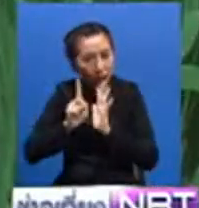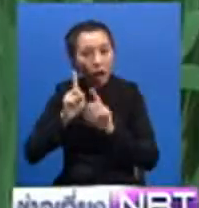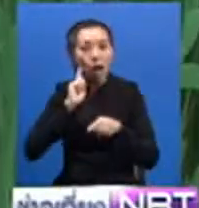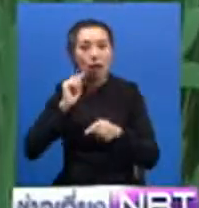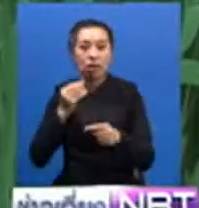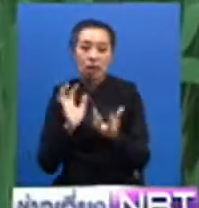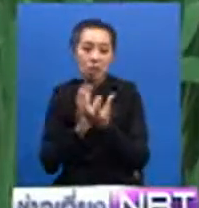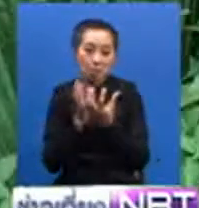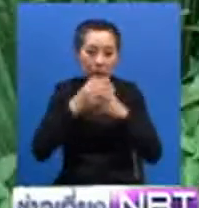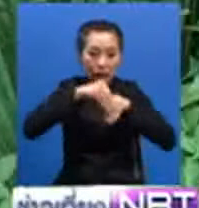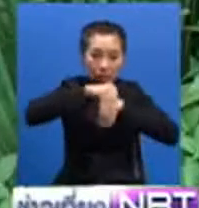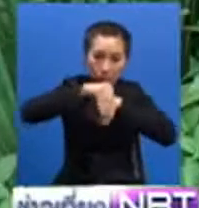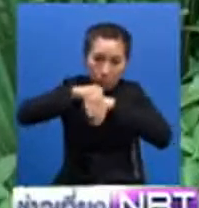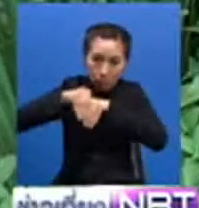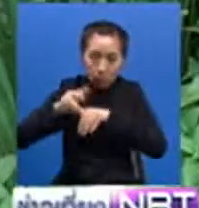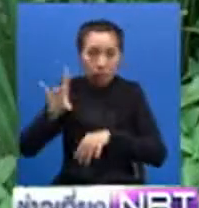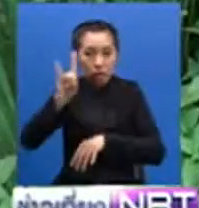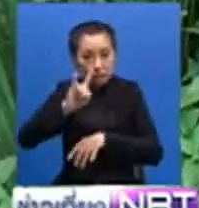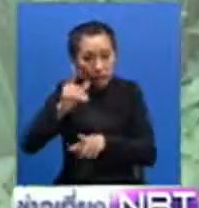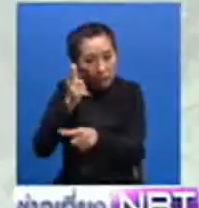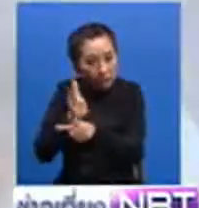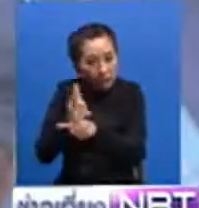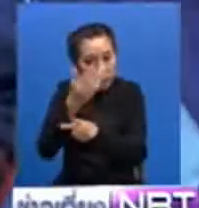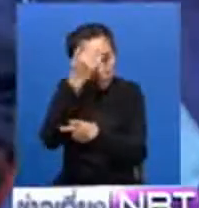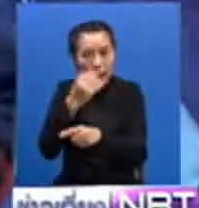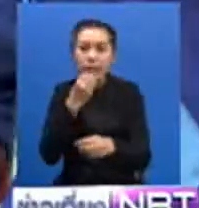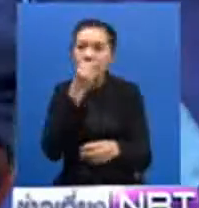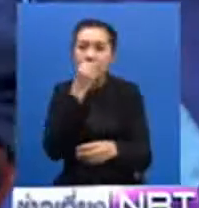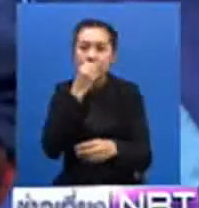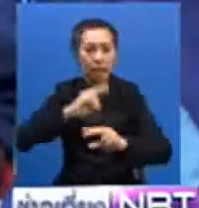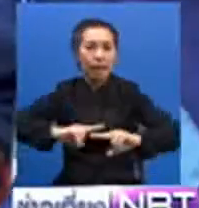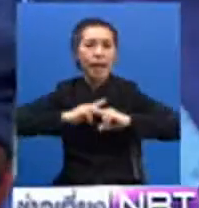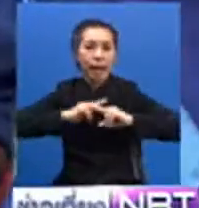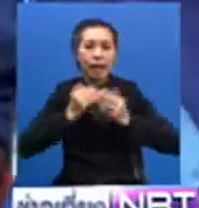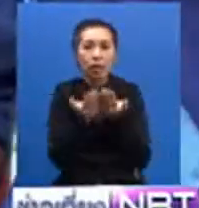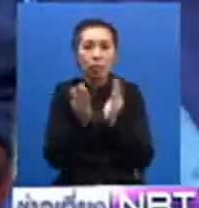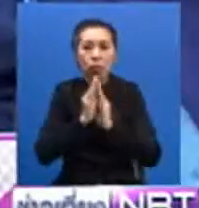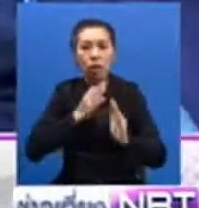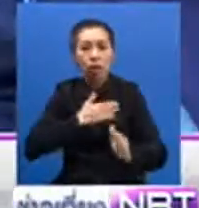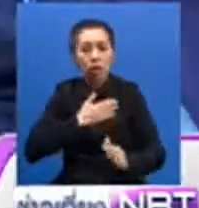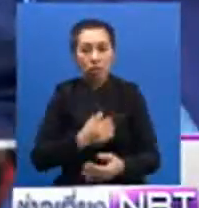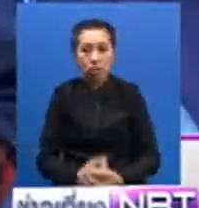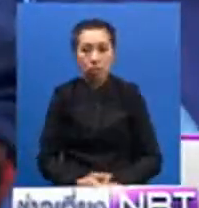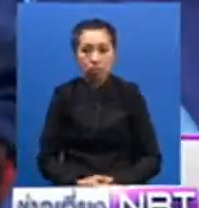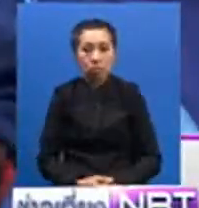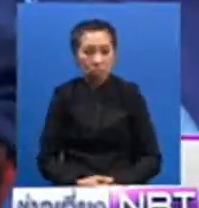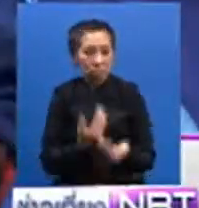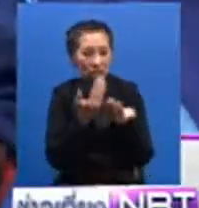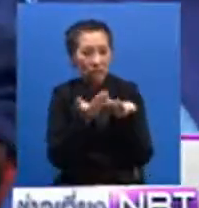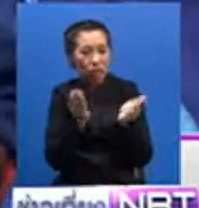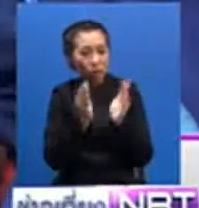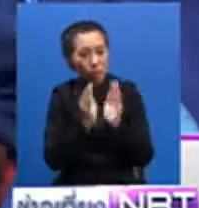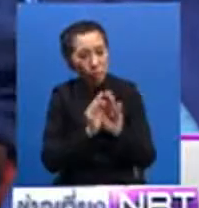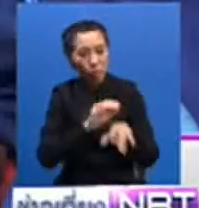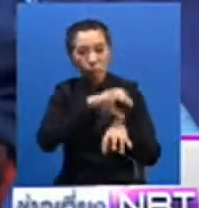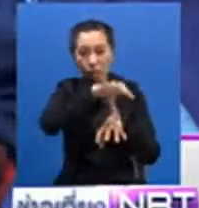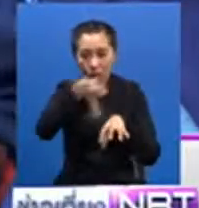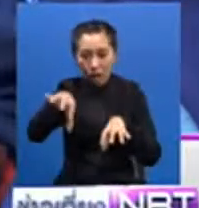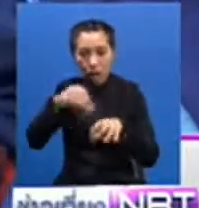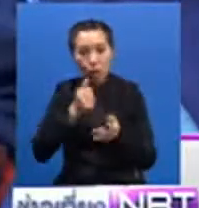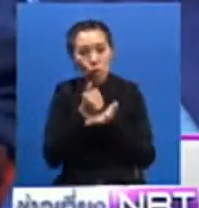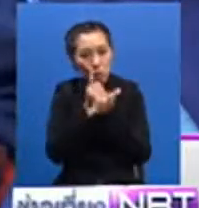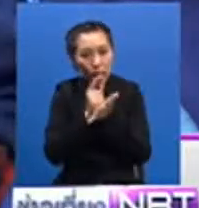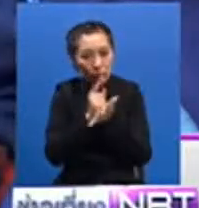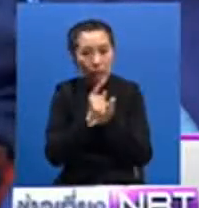เลี้ยงสัตว์เพื่อการบริโภคภายในครัวเรือน แต่ละครอบครัวนะครับก็ช่วยกันประหยัดนะครับ